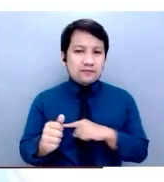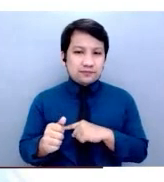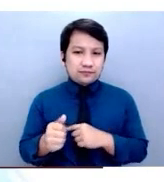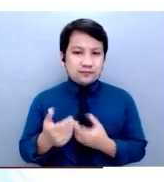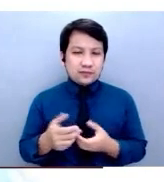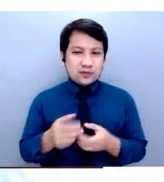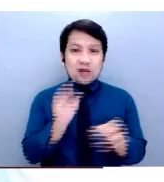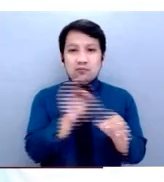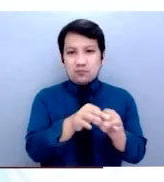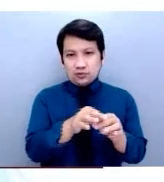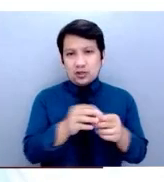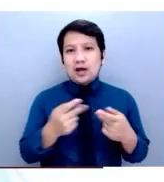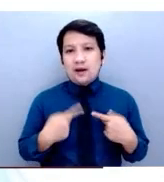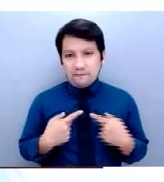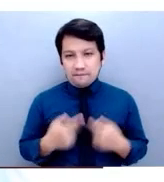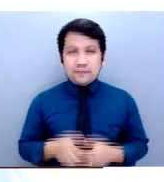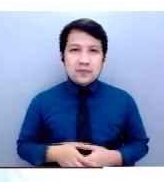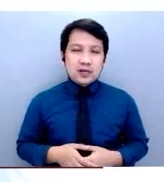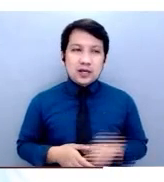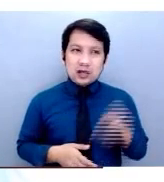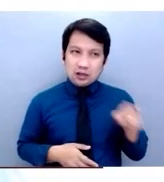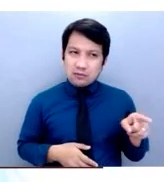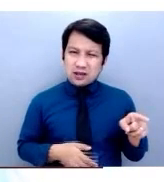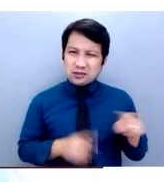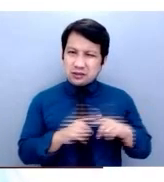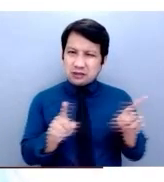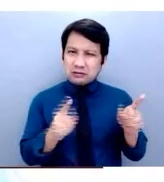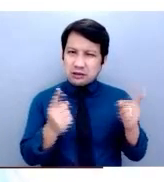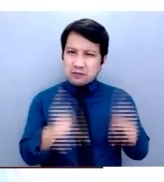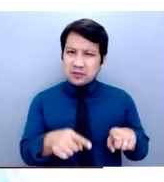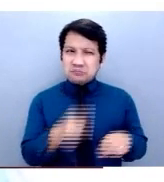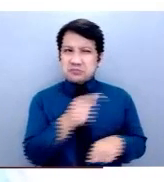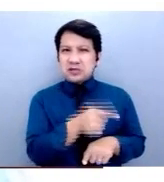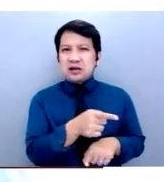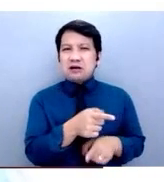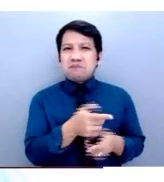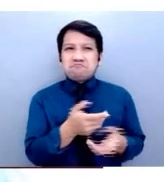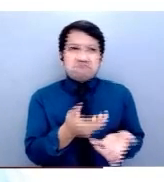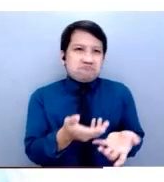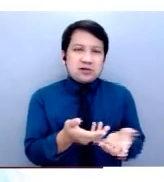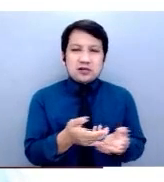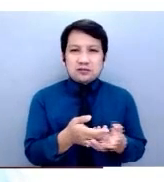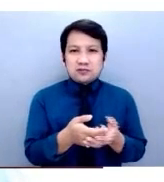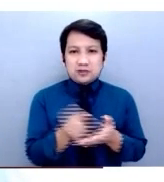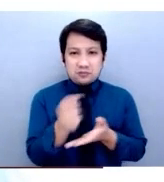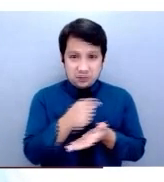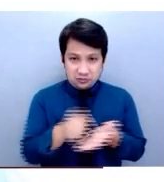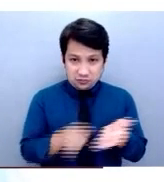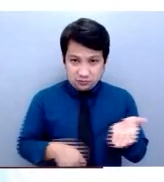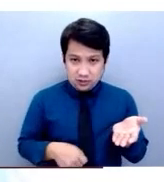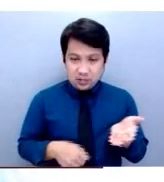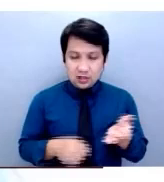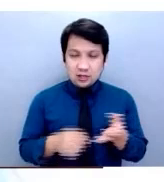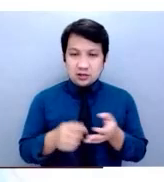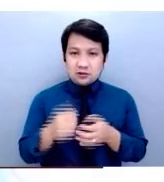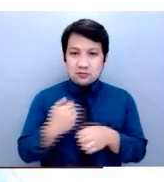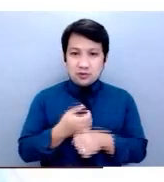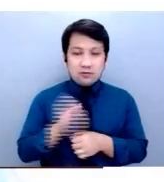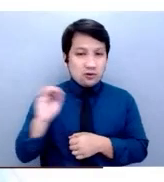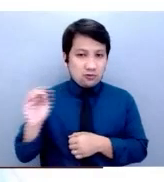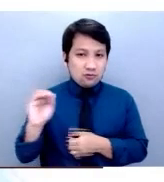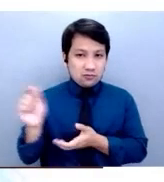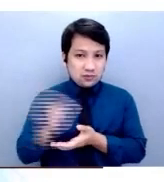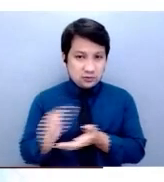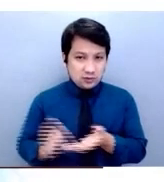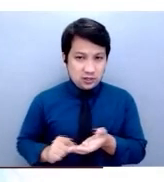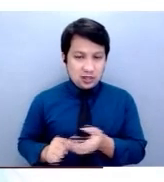boto. Ngunit ang nangyayari kasi no, may nagsusulat ng draft no, may ina-assign ng magsulat ng draft at